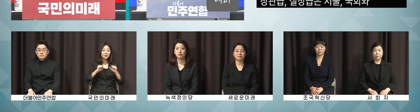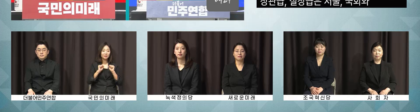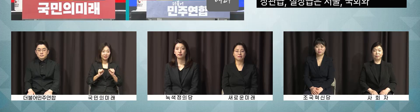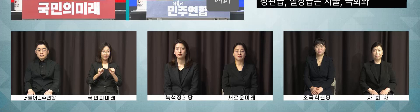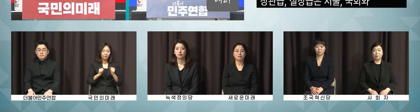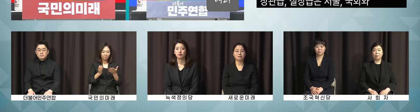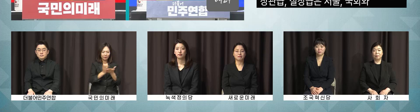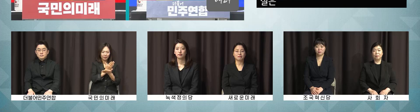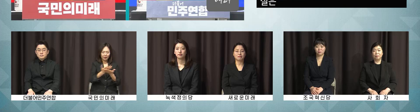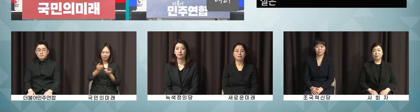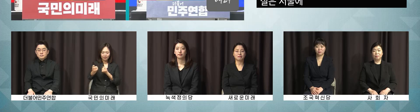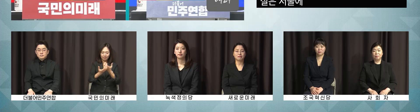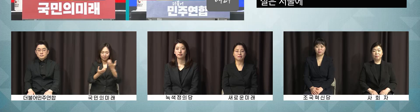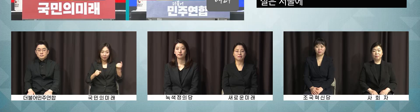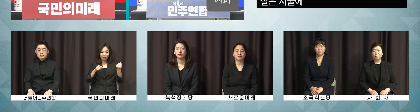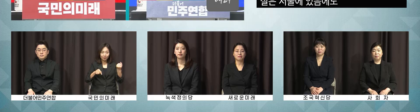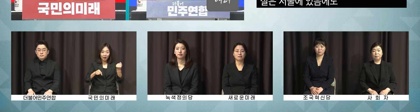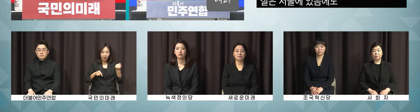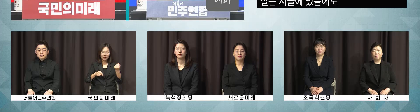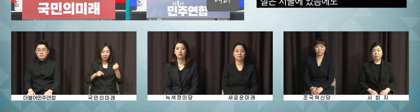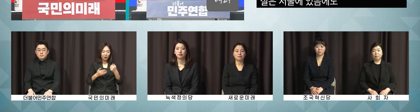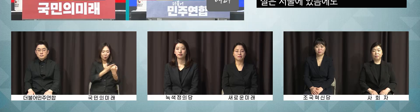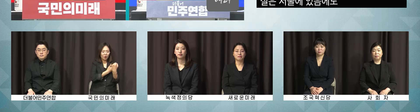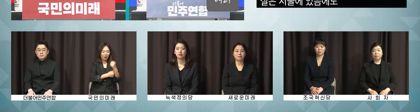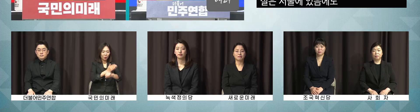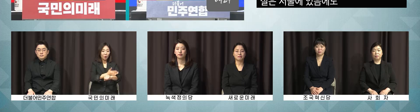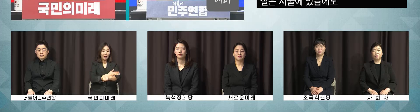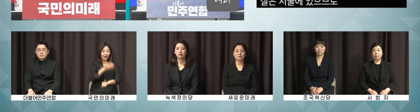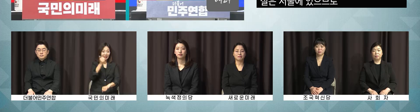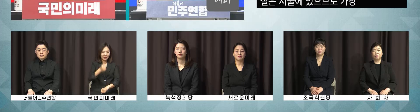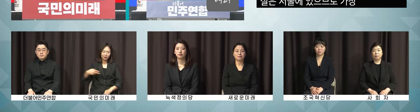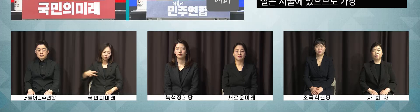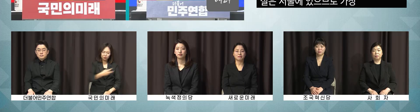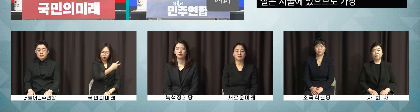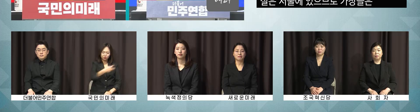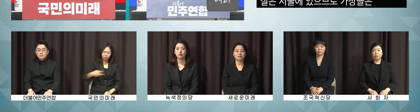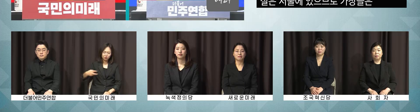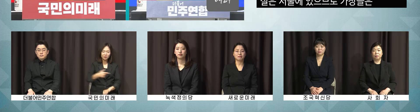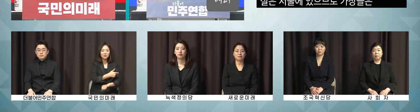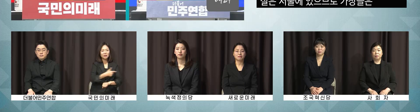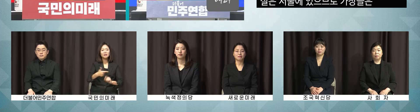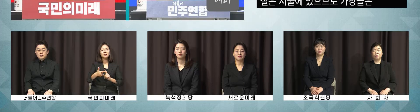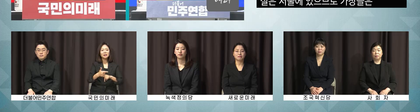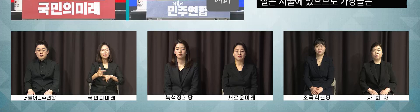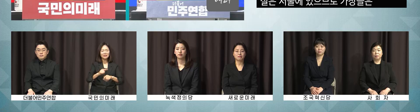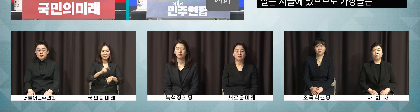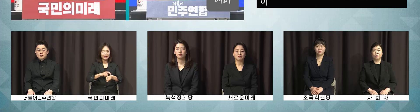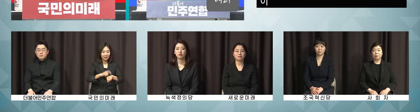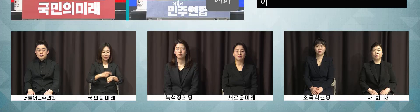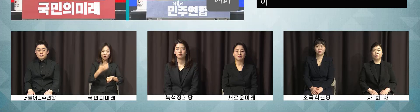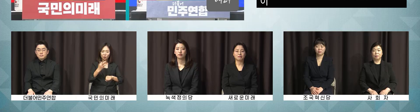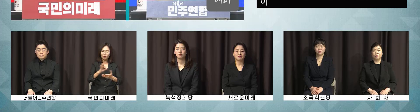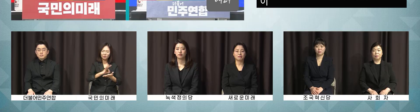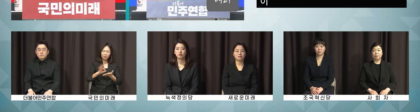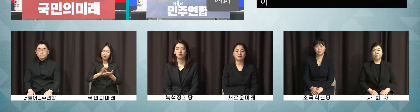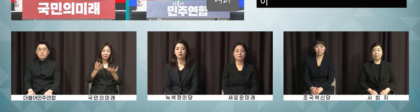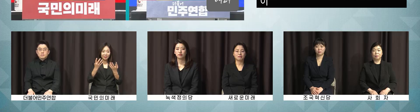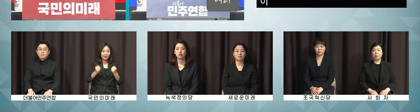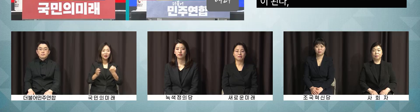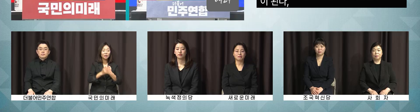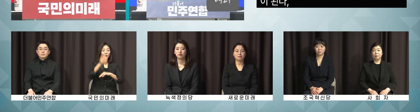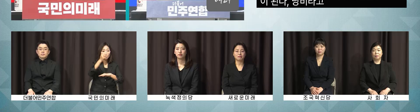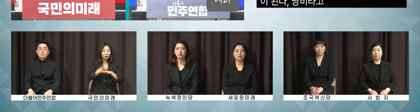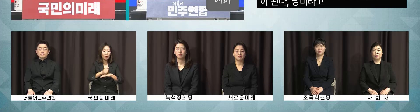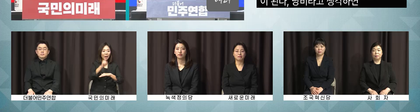이렇게 있음으로써 과장들은 고속도로를 왔다 갔다 하는 길과장이 된다. 이것이 얼마나 큰 낭비이냐 이렇게 생각한다라고 하면 결국